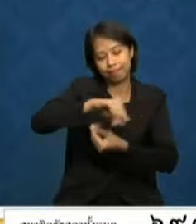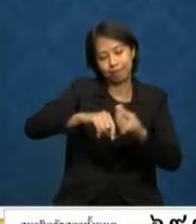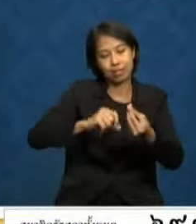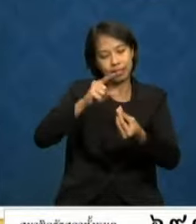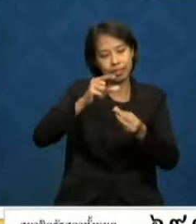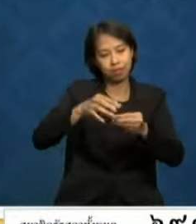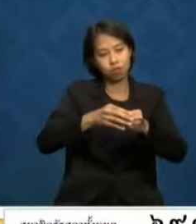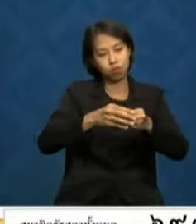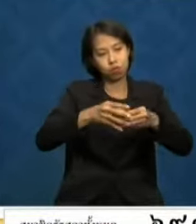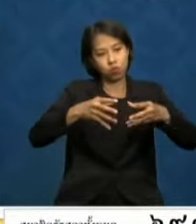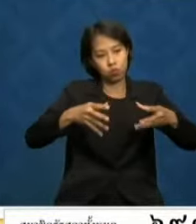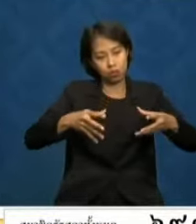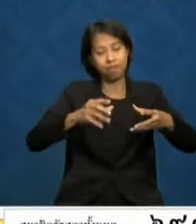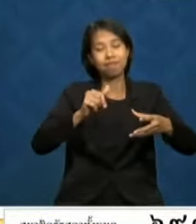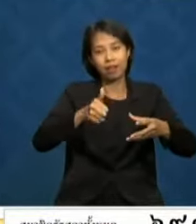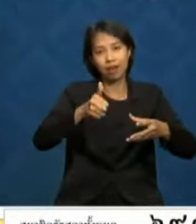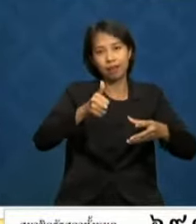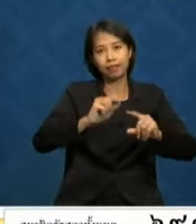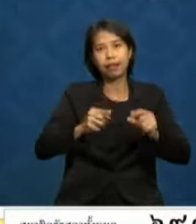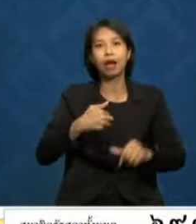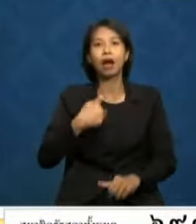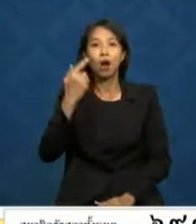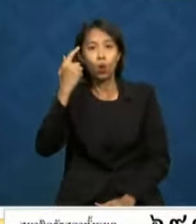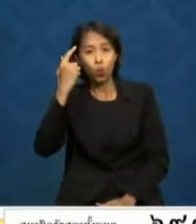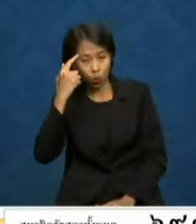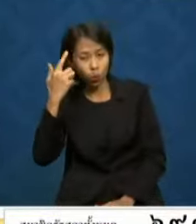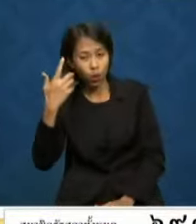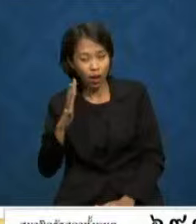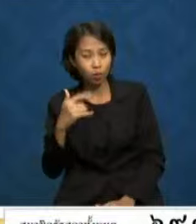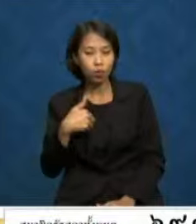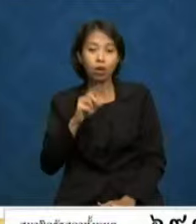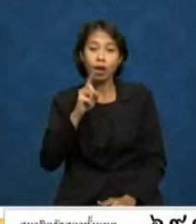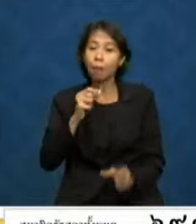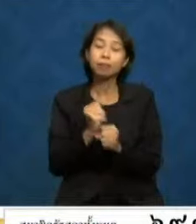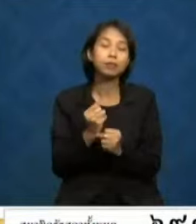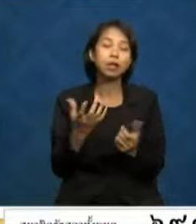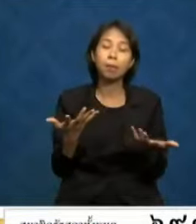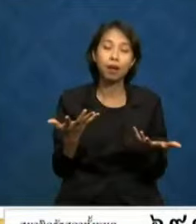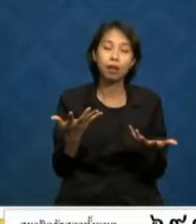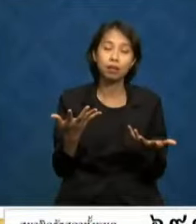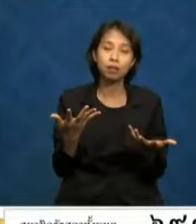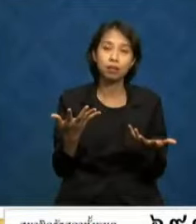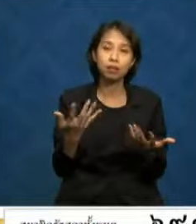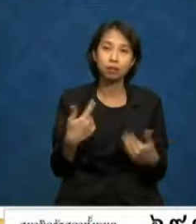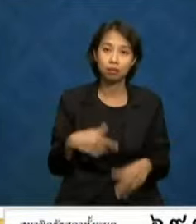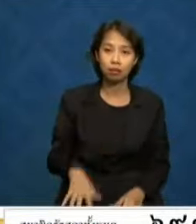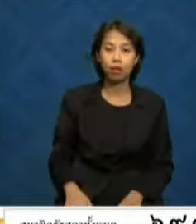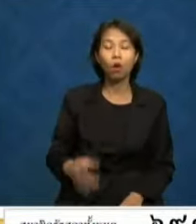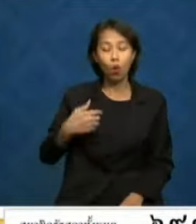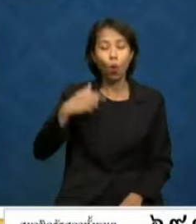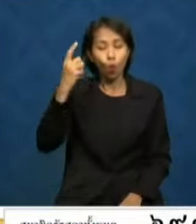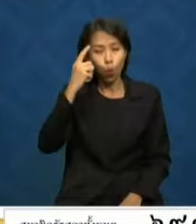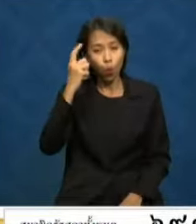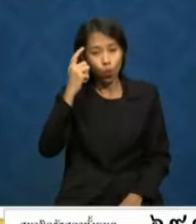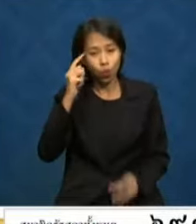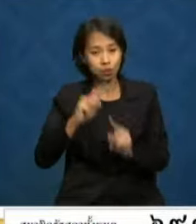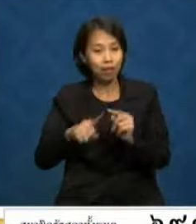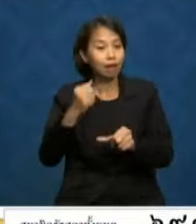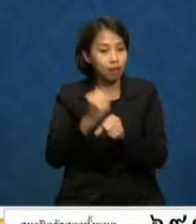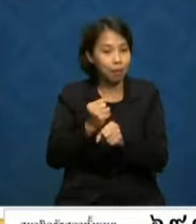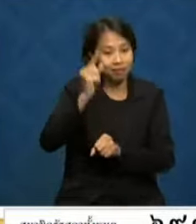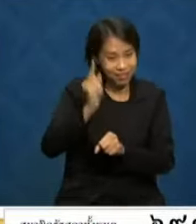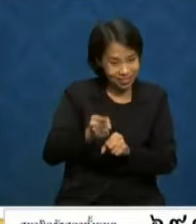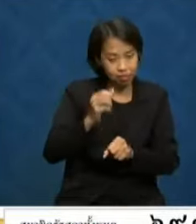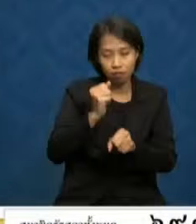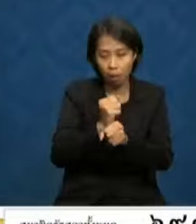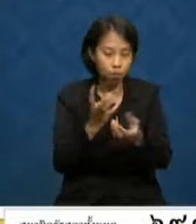1.28% อันนี้เรารู้นะฮะแต่เรารู้แล้วถามว่าเราทำอะไรที่รวดเร็วให้ทันเวลาบ้างหรือไม่อันนี้ขอฝากนะครับผมไม่ได้มาต